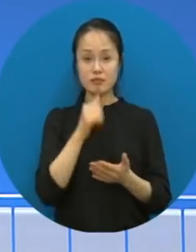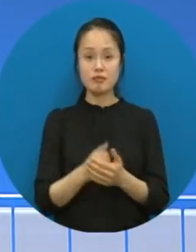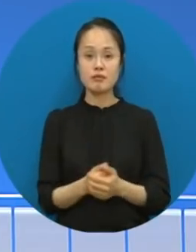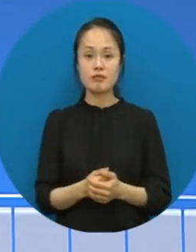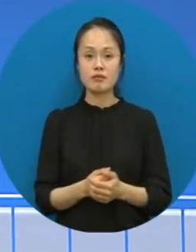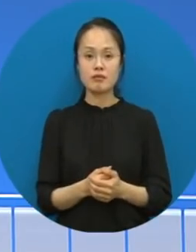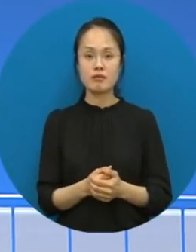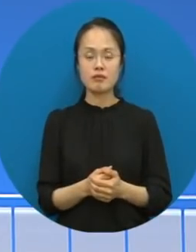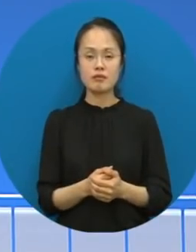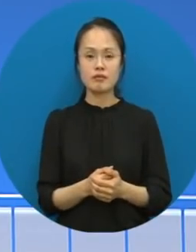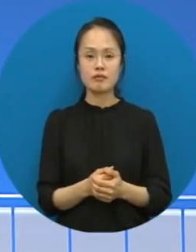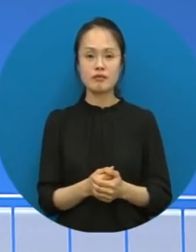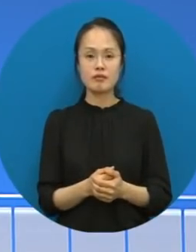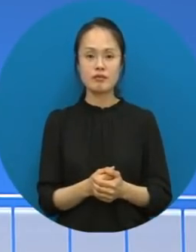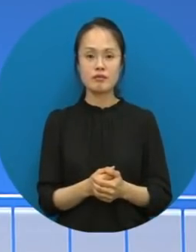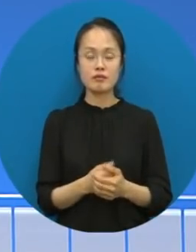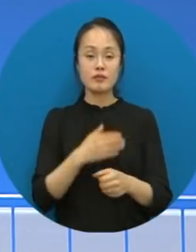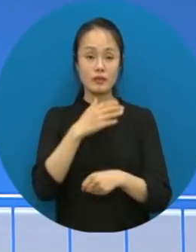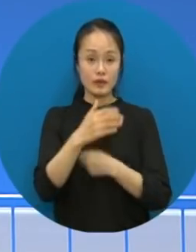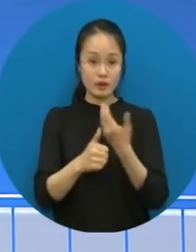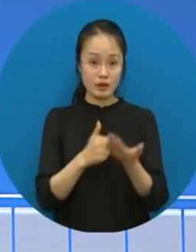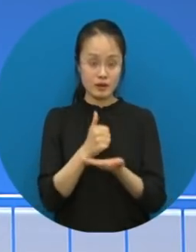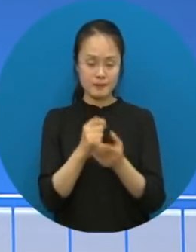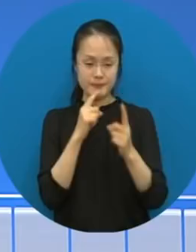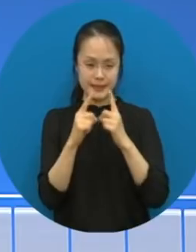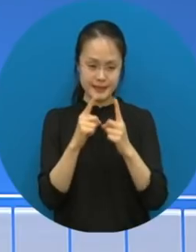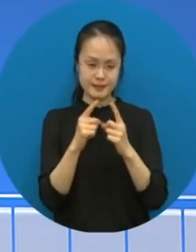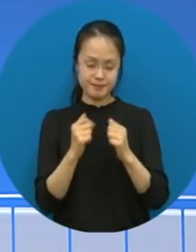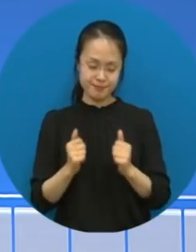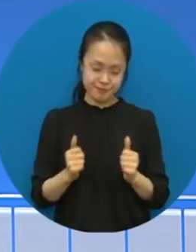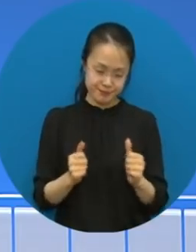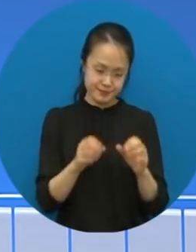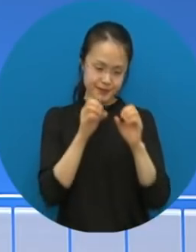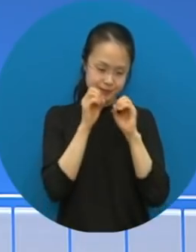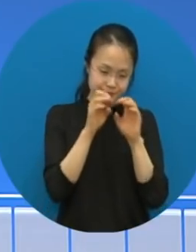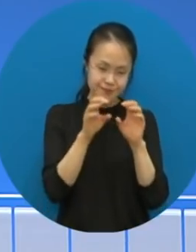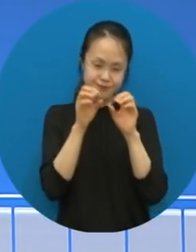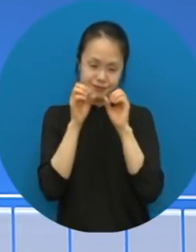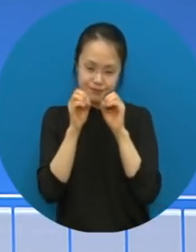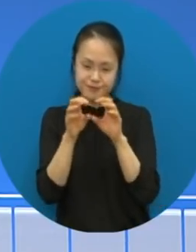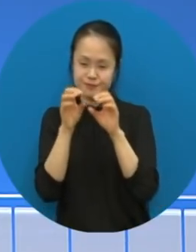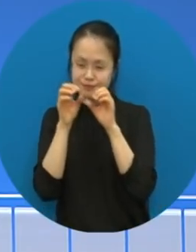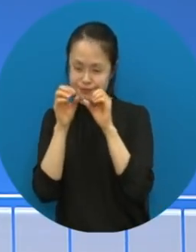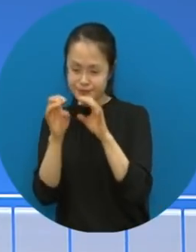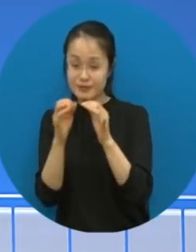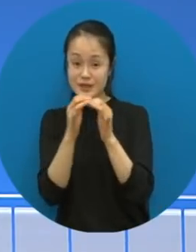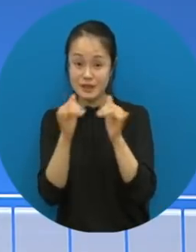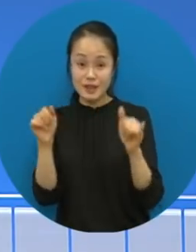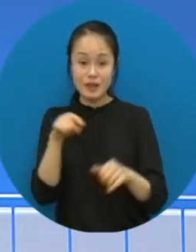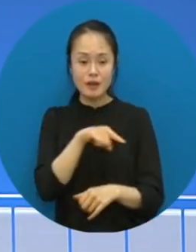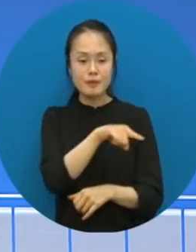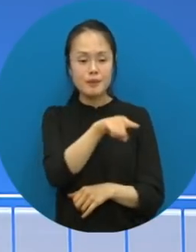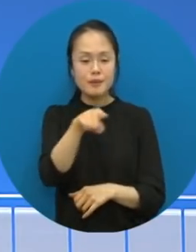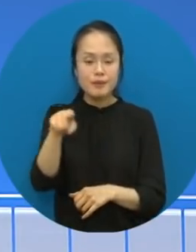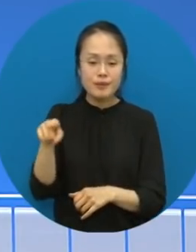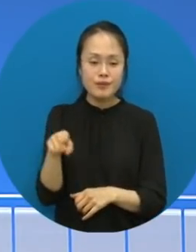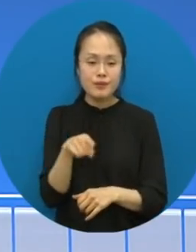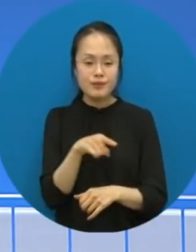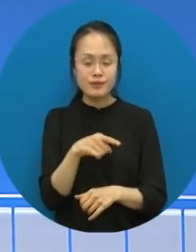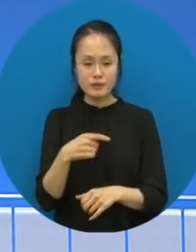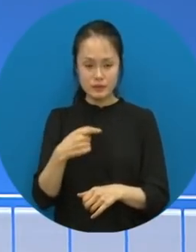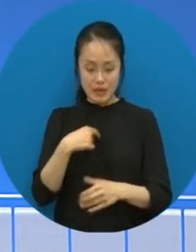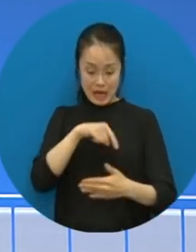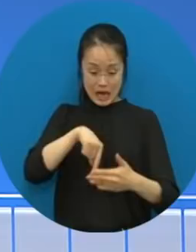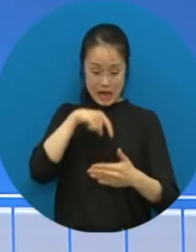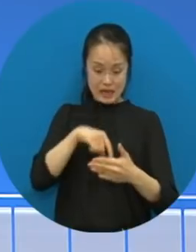그렇게 하나님의 말씀을 열심히 전하고 좋아했던 사람들 가운데 많은 사람들은 본인들의 우상이 건드려졌을 때